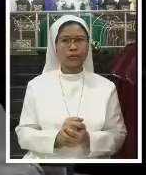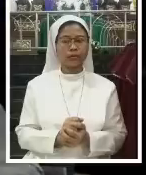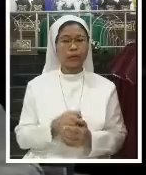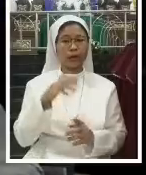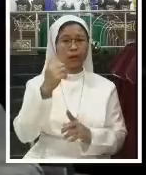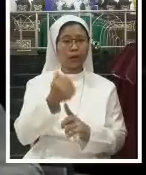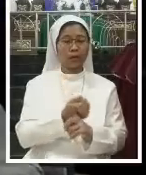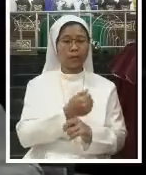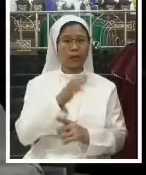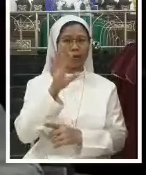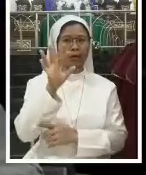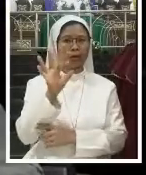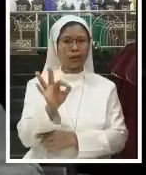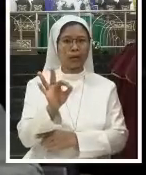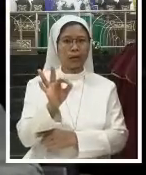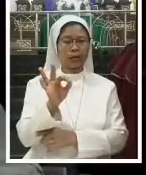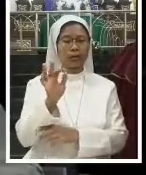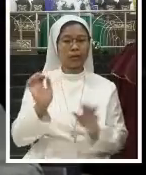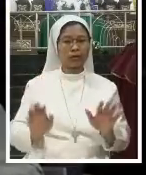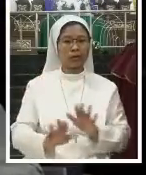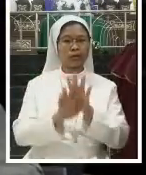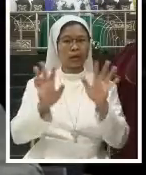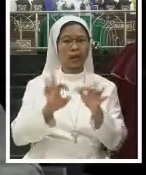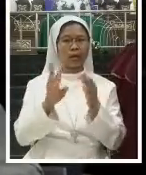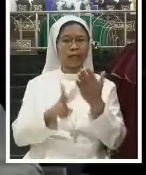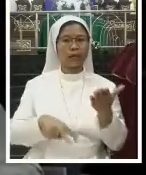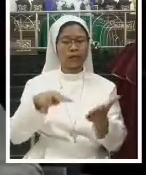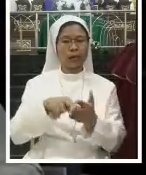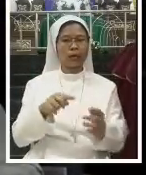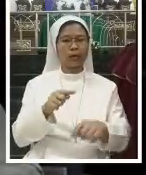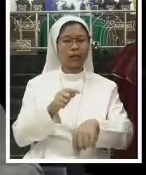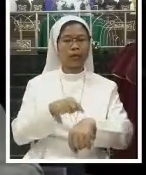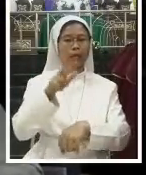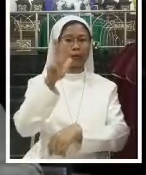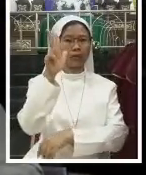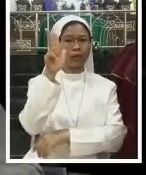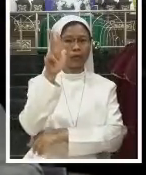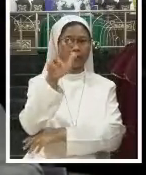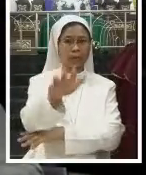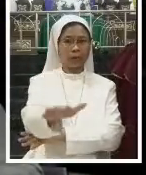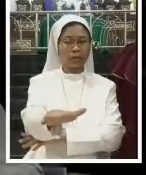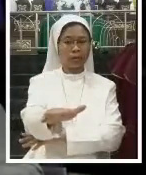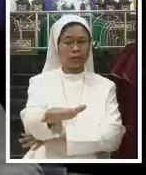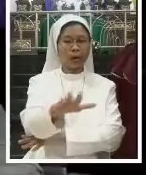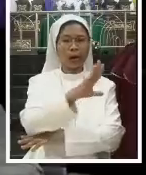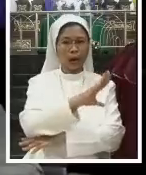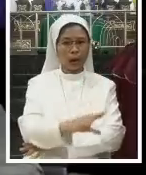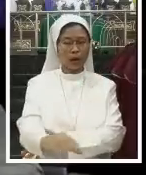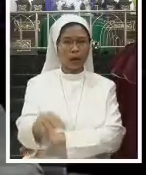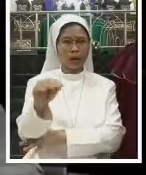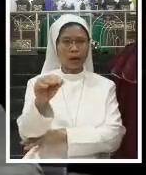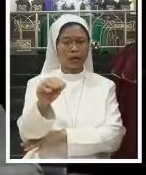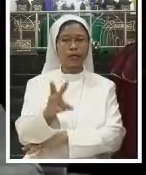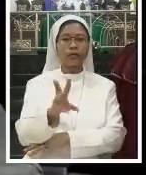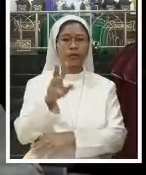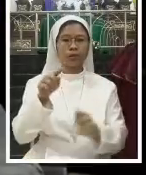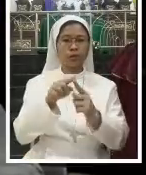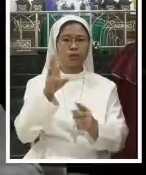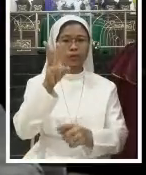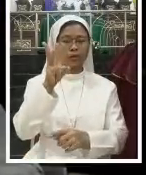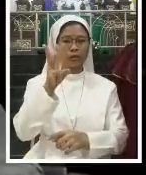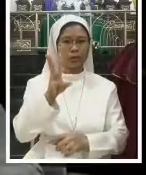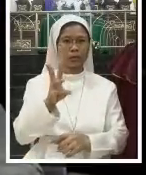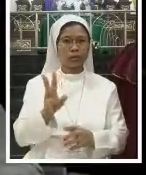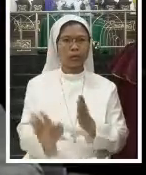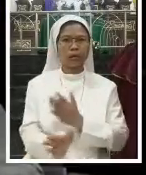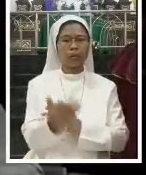Abril 9, Domingo de Resurrection, sa 3:00 nin aga hasta sa 6:30 nin aga.